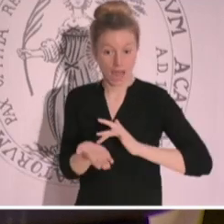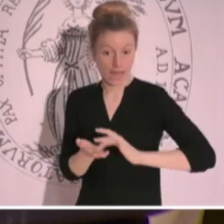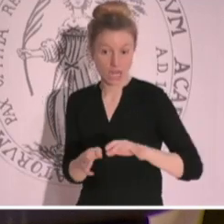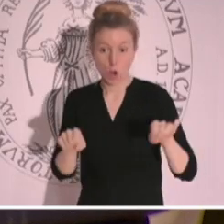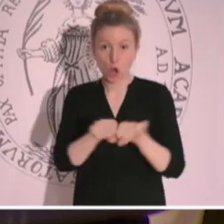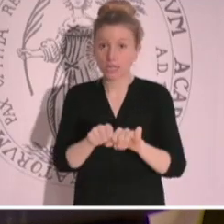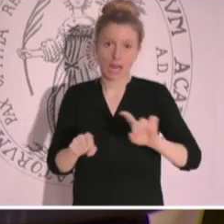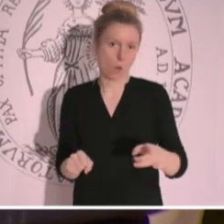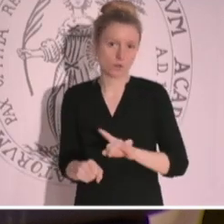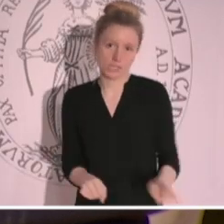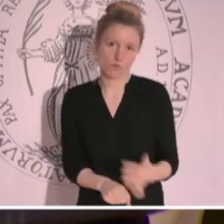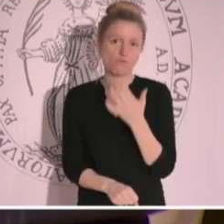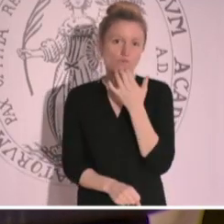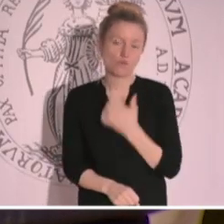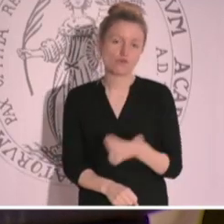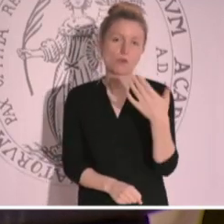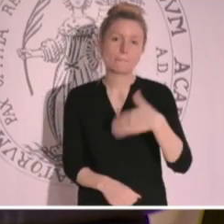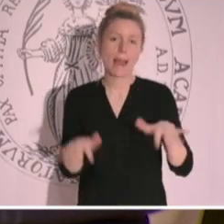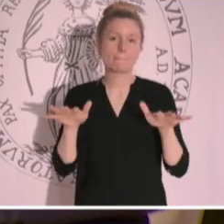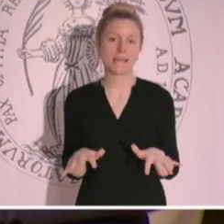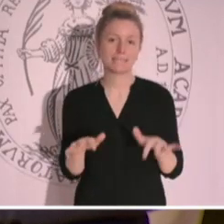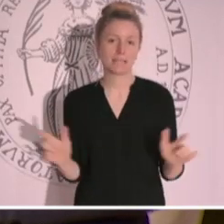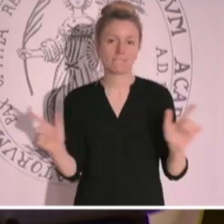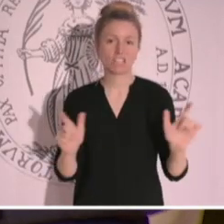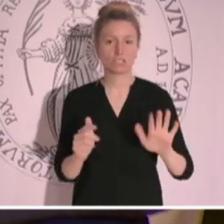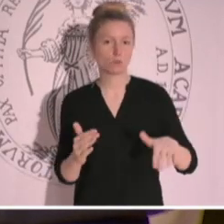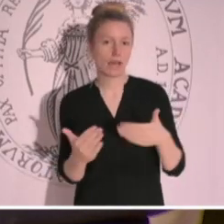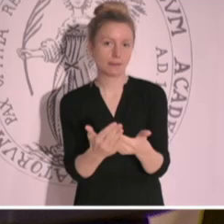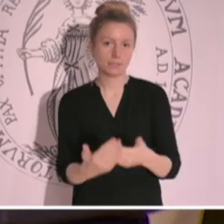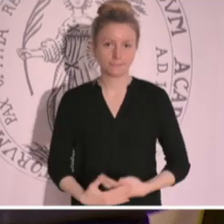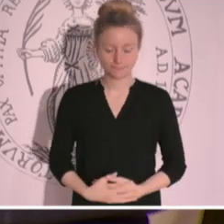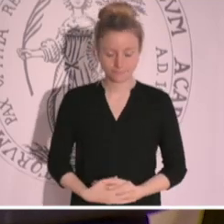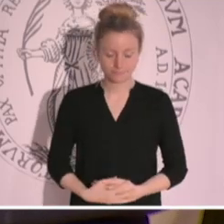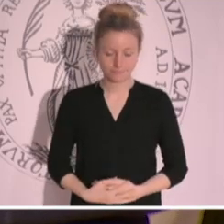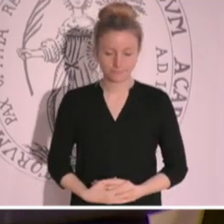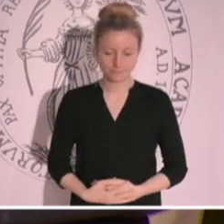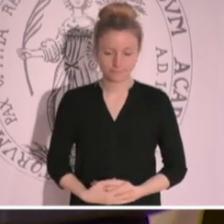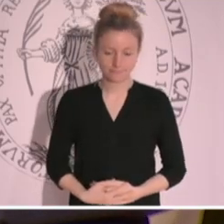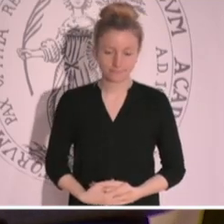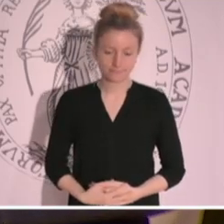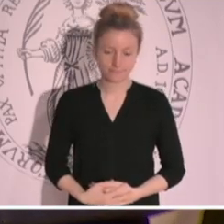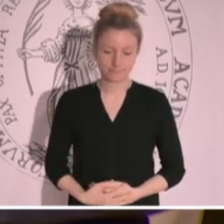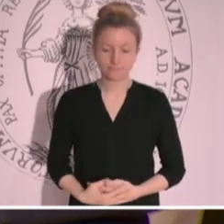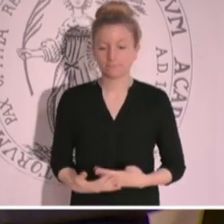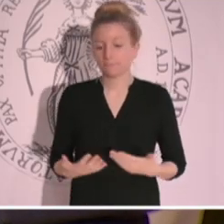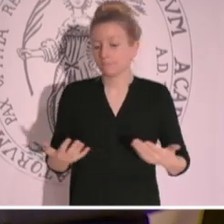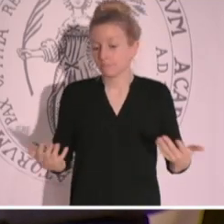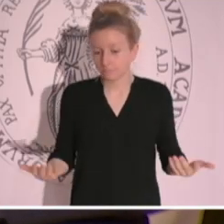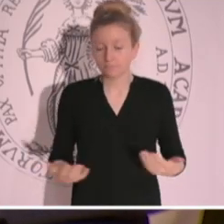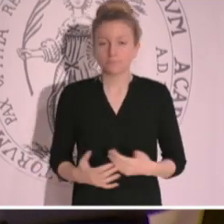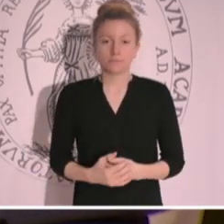schon in Präsenz. Ja. Und wir bieten darüber hinaus natürlich auch viel